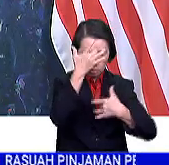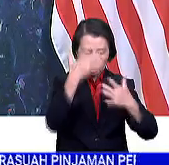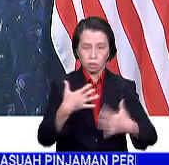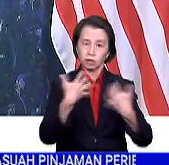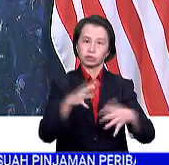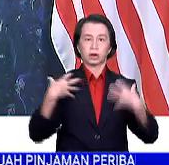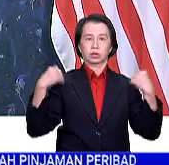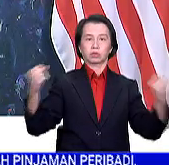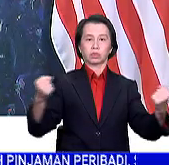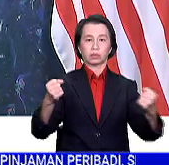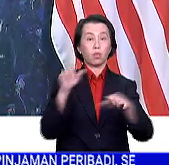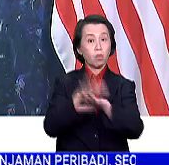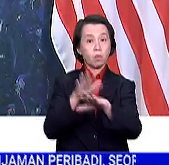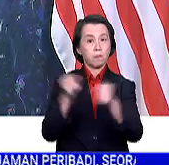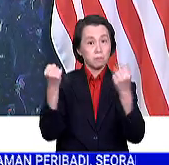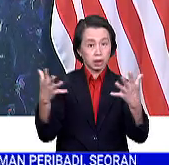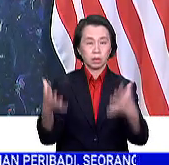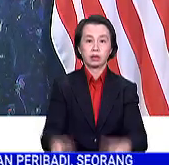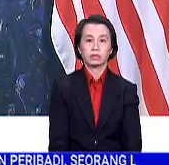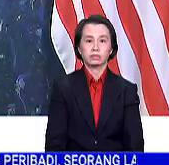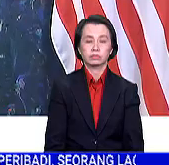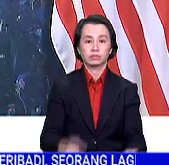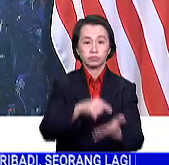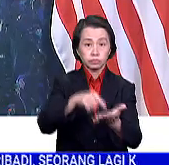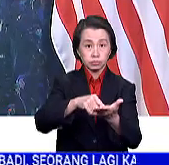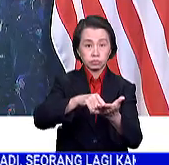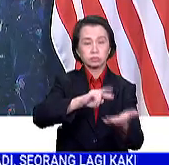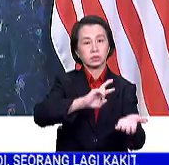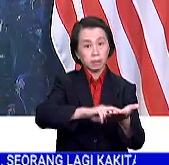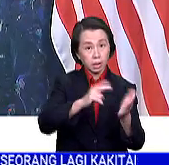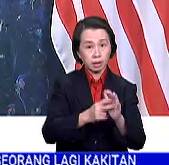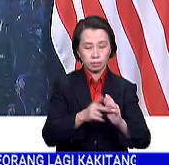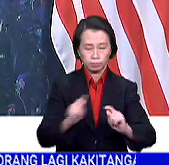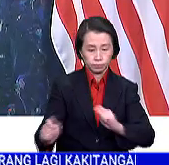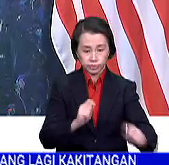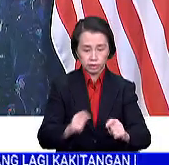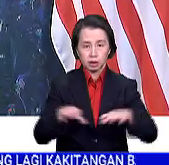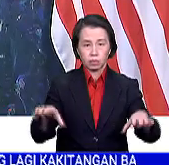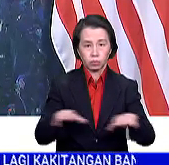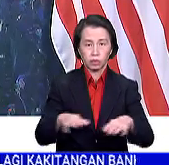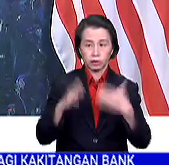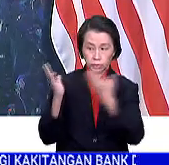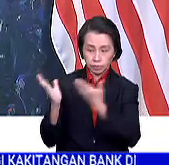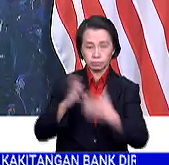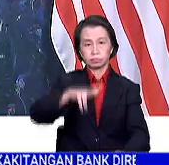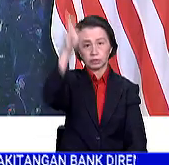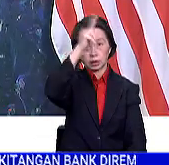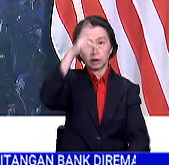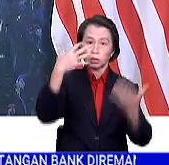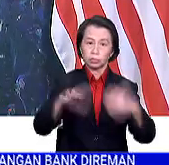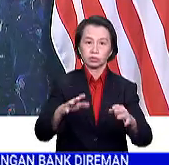sembuh yang tinggi. Ini menunjukkan tindakan yang diambil oleh kerajaan